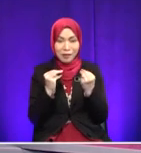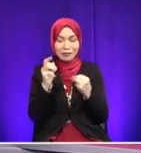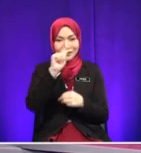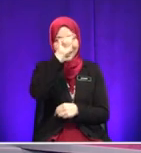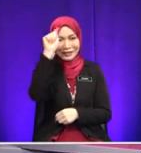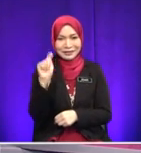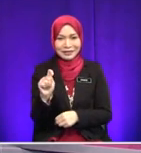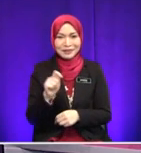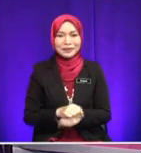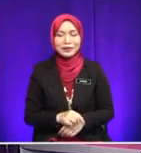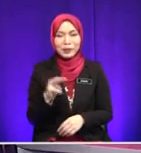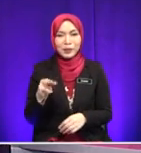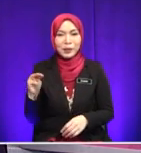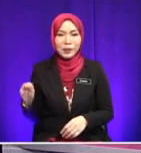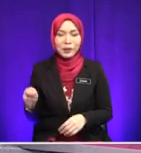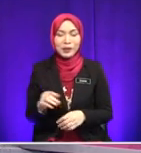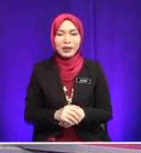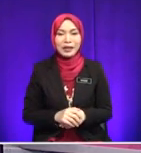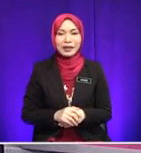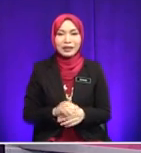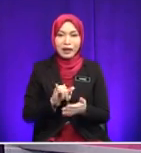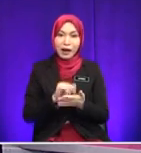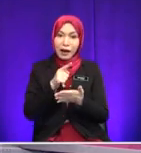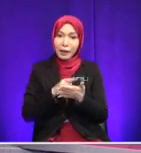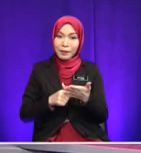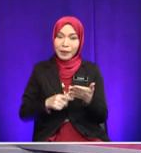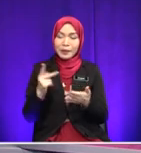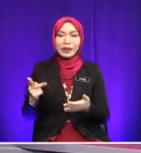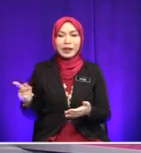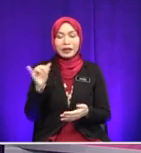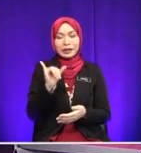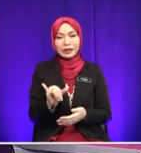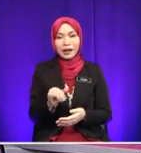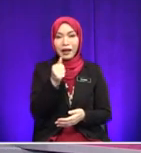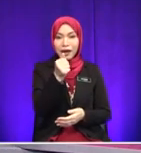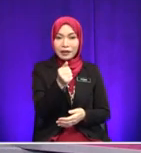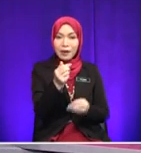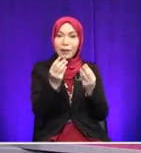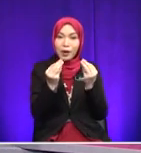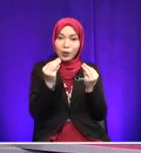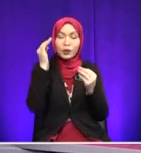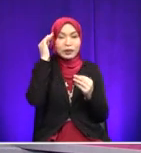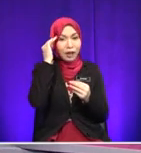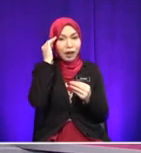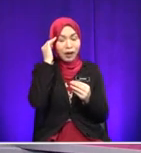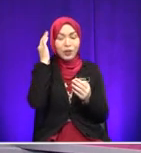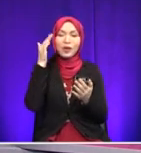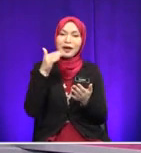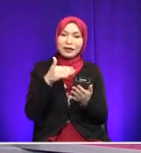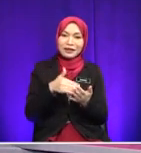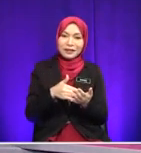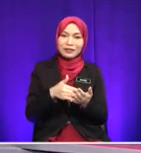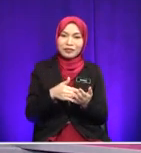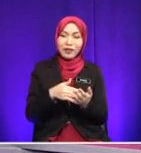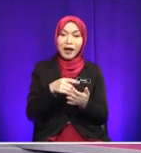tu? Bahagian iaitu apakah perkara yang anda ingin ketahui lagi. Tadi dah banyak tahu